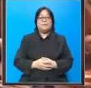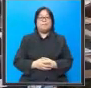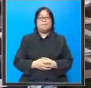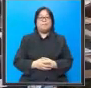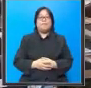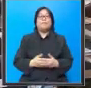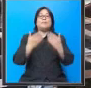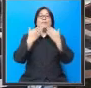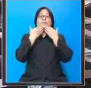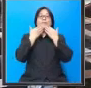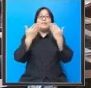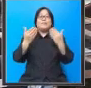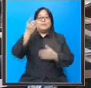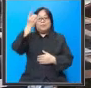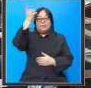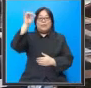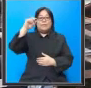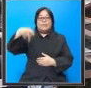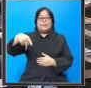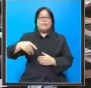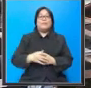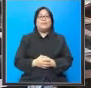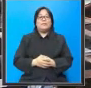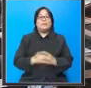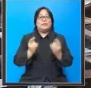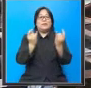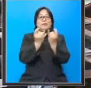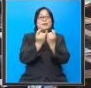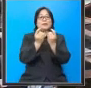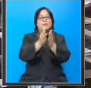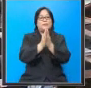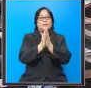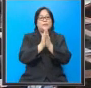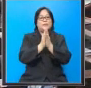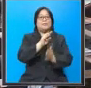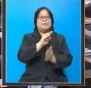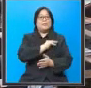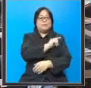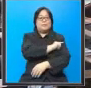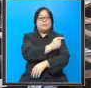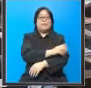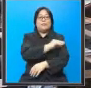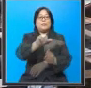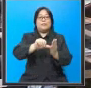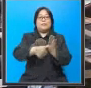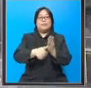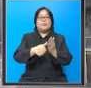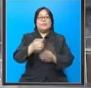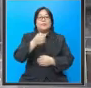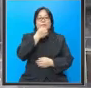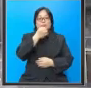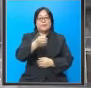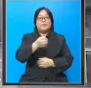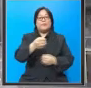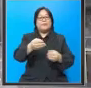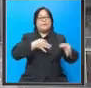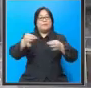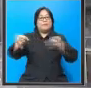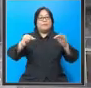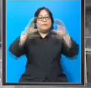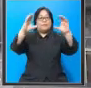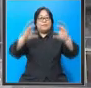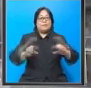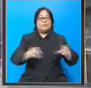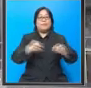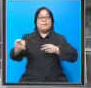Hai bersih satu yang dipertua setting minta Menteri Tenaga dan sumber asli menyatukan langkah